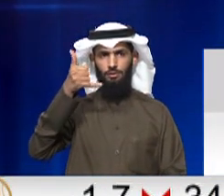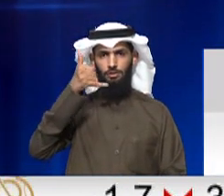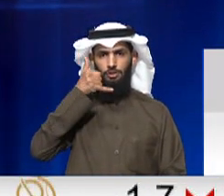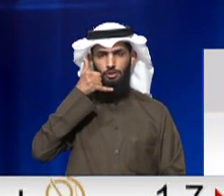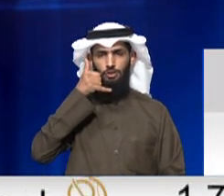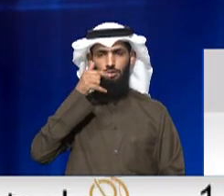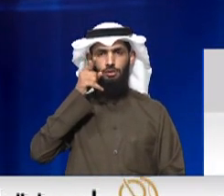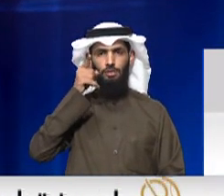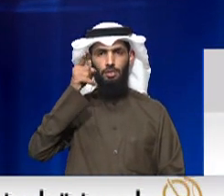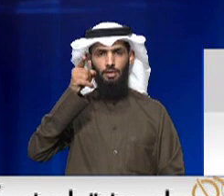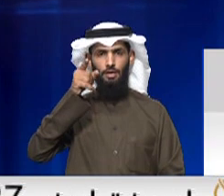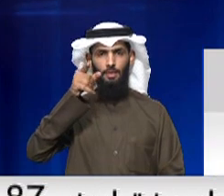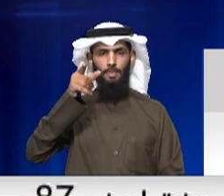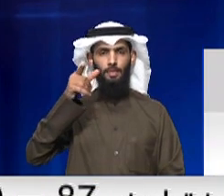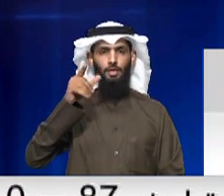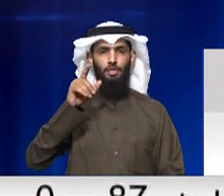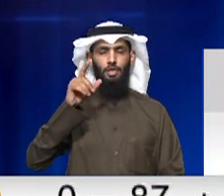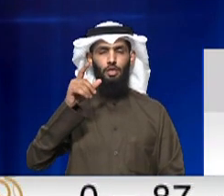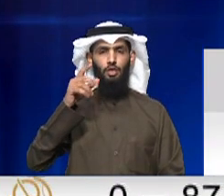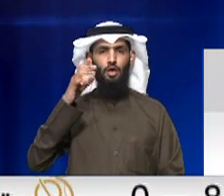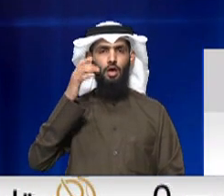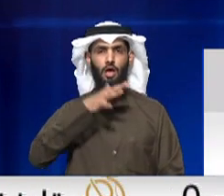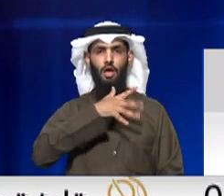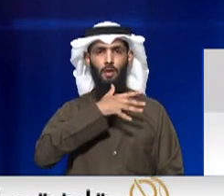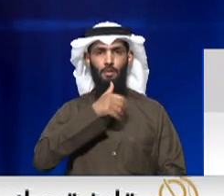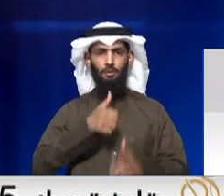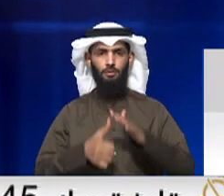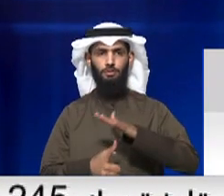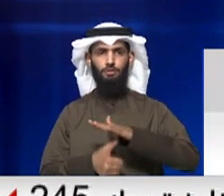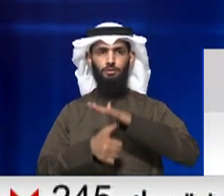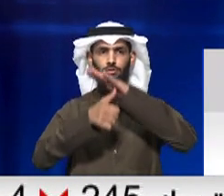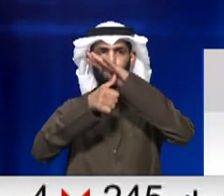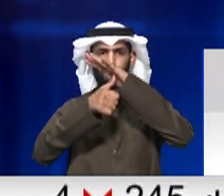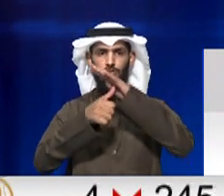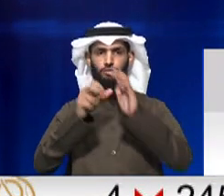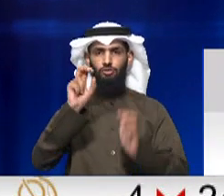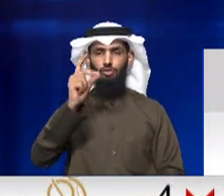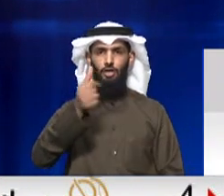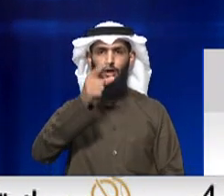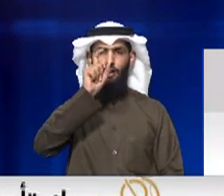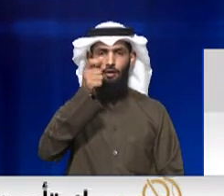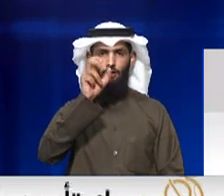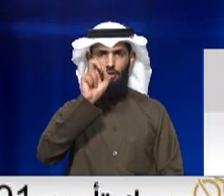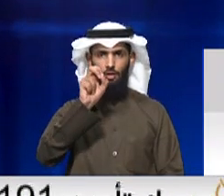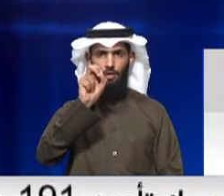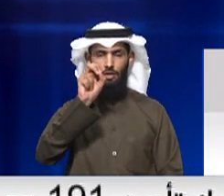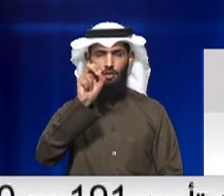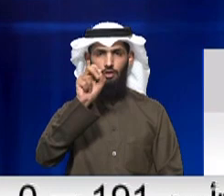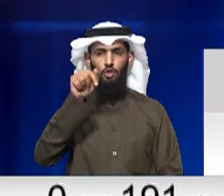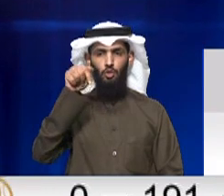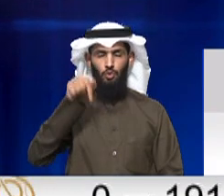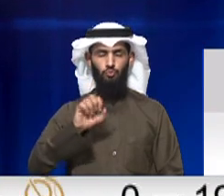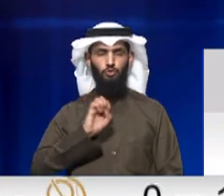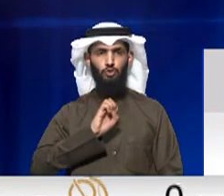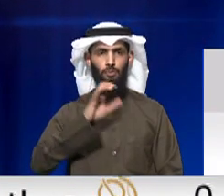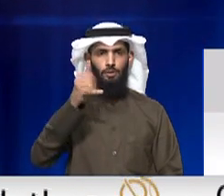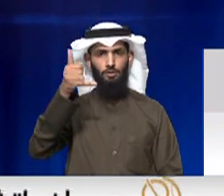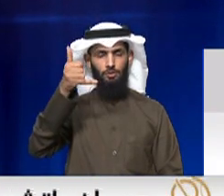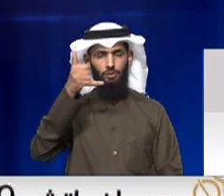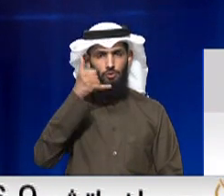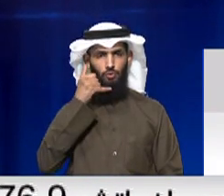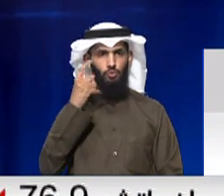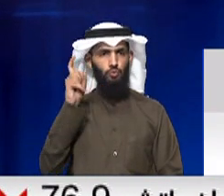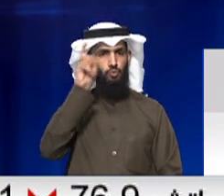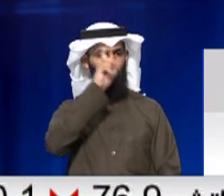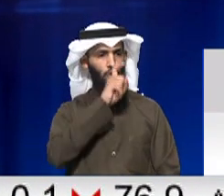اخيه صاحب الجلاله السلطان هيثم بن طارق المعظم سلطان سلطنه عمان الشقيقه صباح اليوم اطمان خلاله